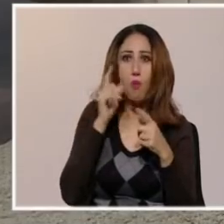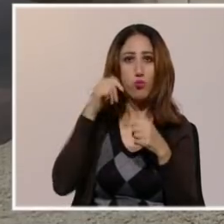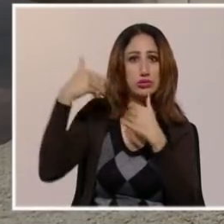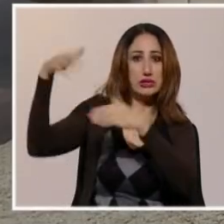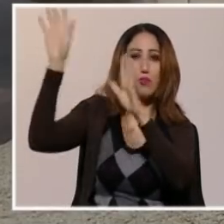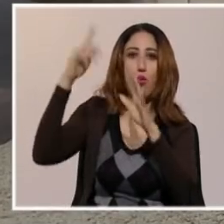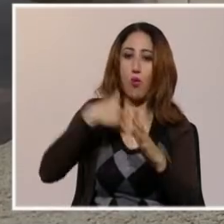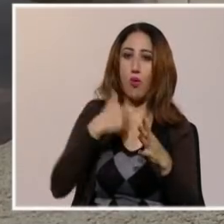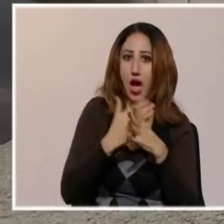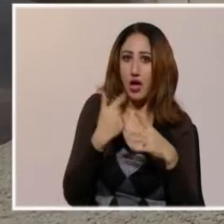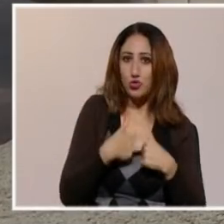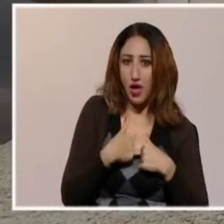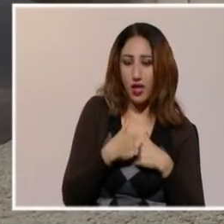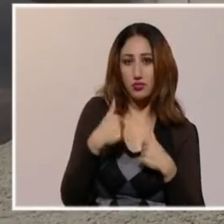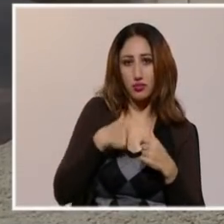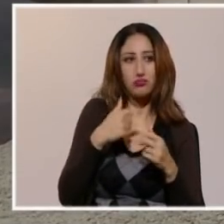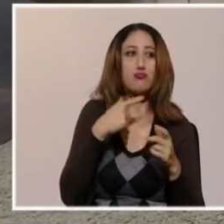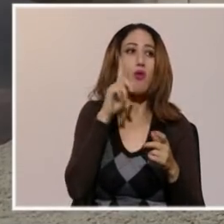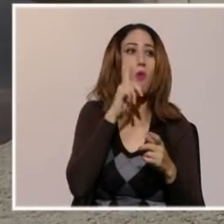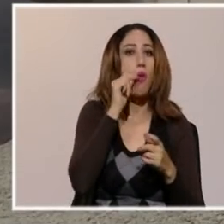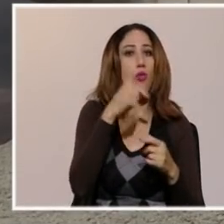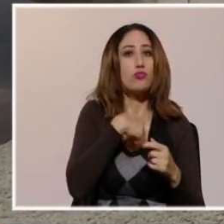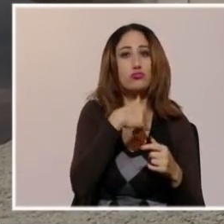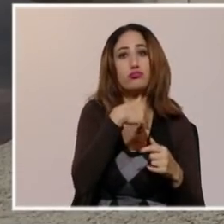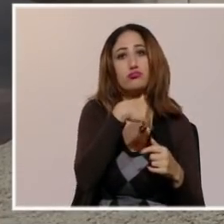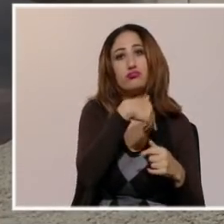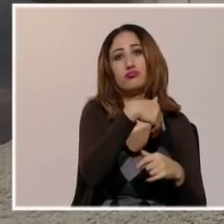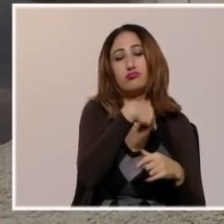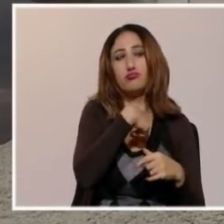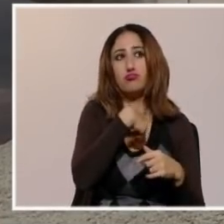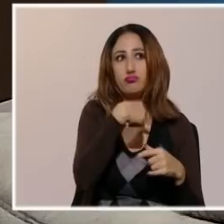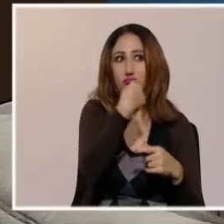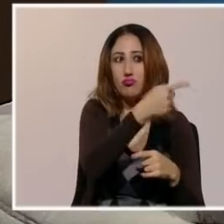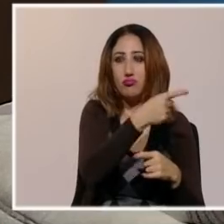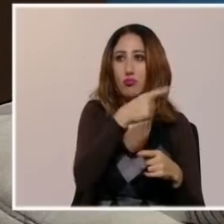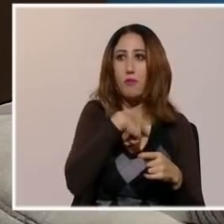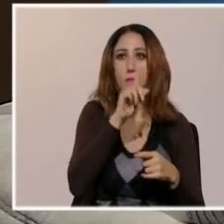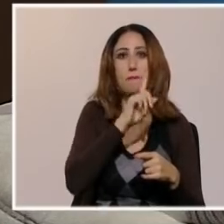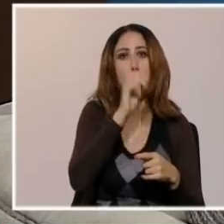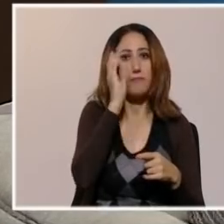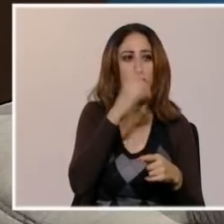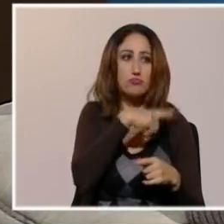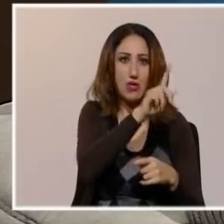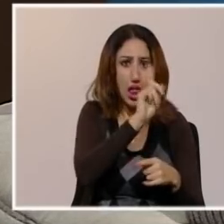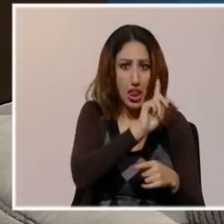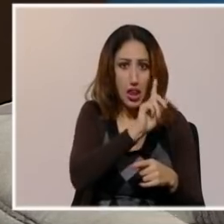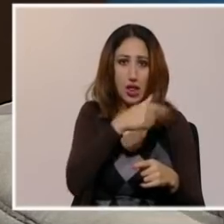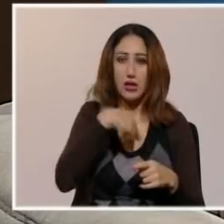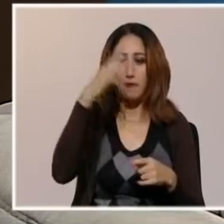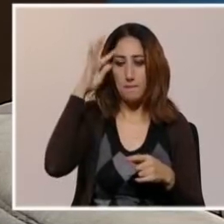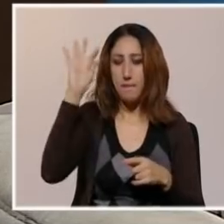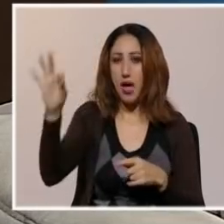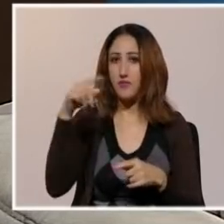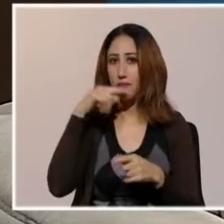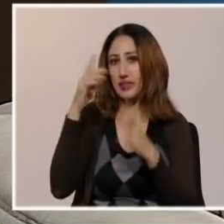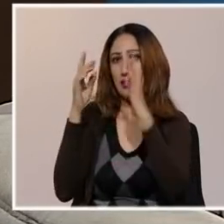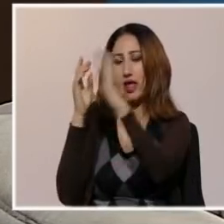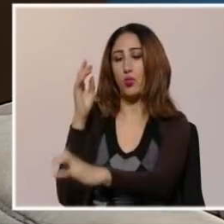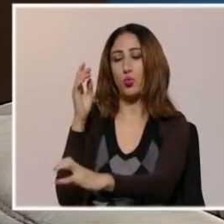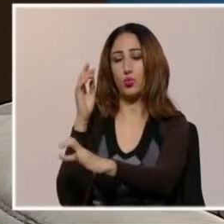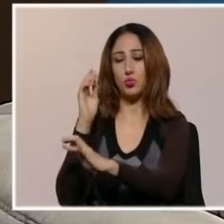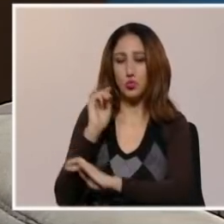يعني، هي سابت اهلها عشاني فانا برضو اهلي مش سبتهم بقى يعني، ايه كسرت كلامهم. والدتي ما كانتش موافقه، فانا دخلت